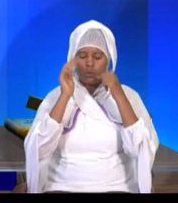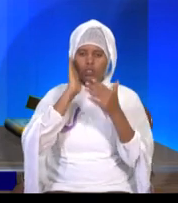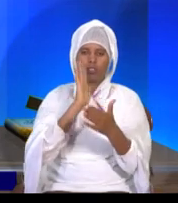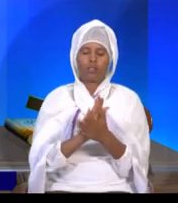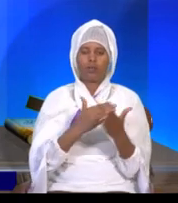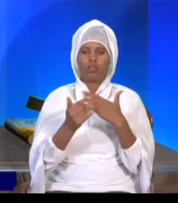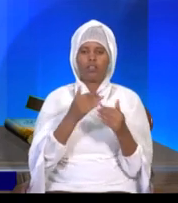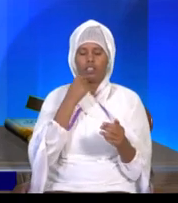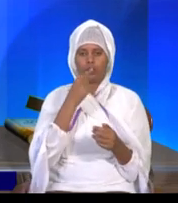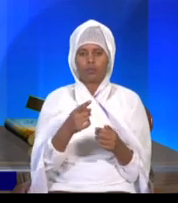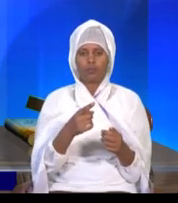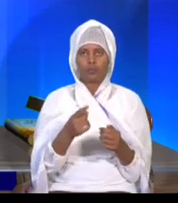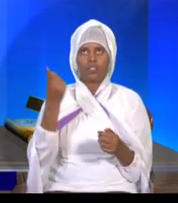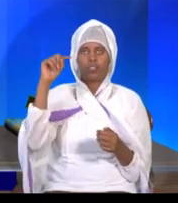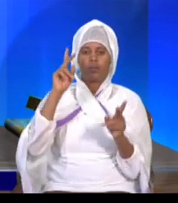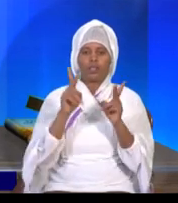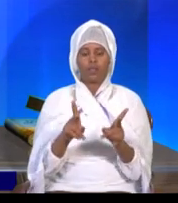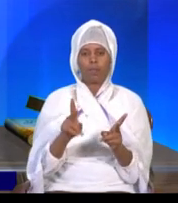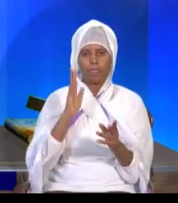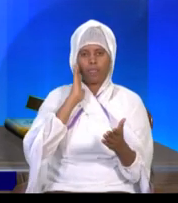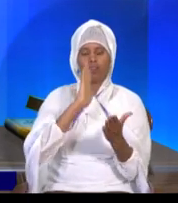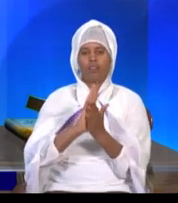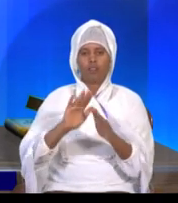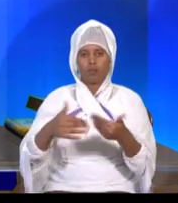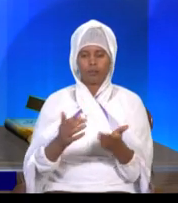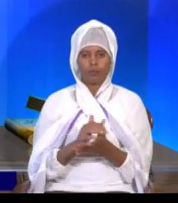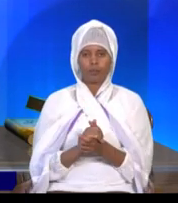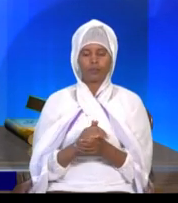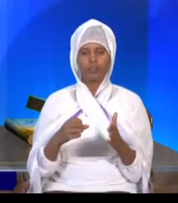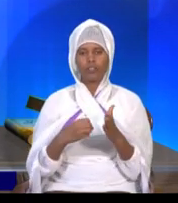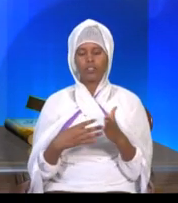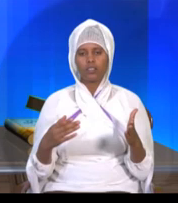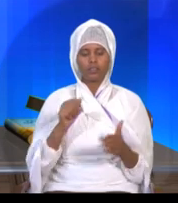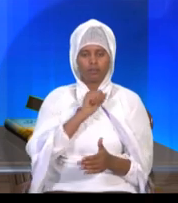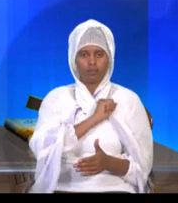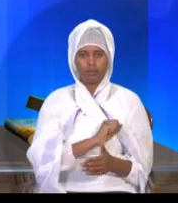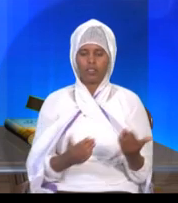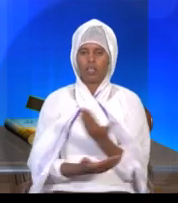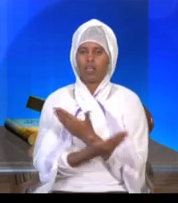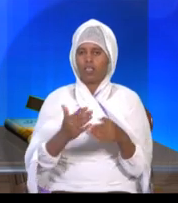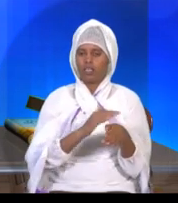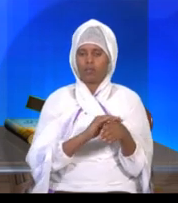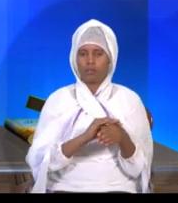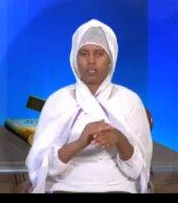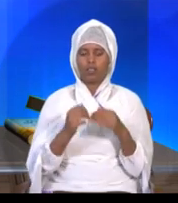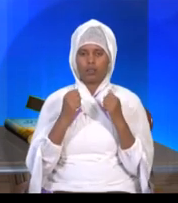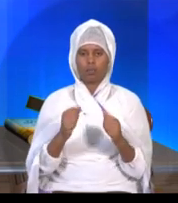ጎይታ የቕረበለለይ ኢሉ እግዚኣብሄር ድማኒ ይቕረ ኢሉሎ ስለዚ ትሕትነት